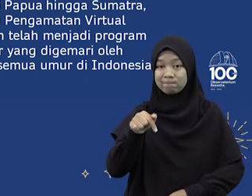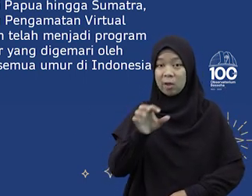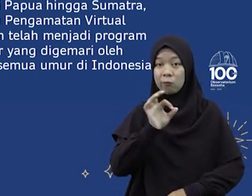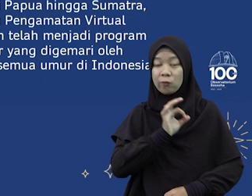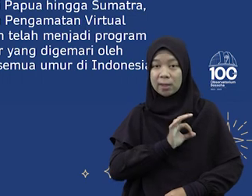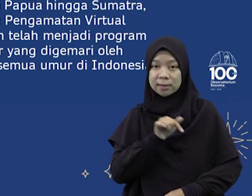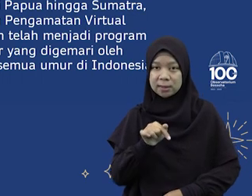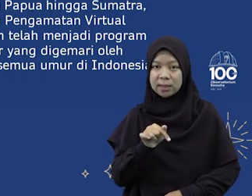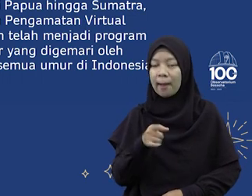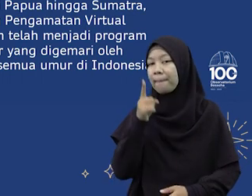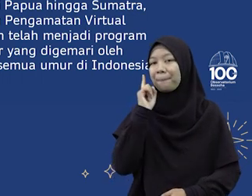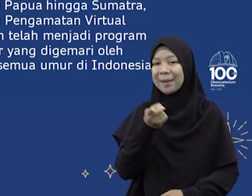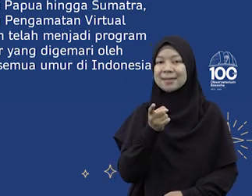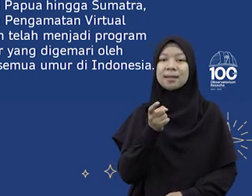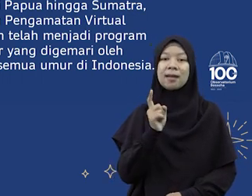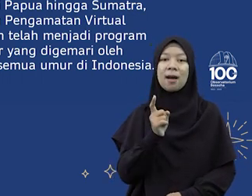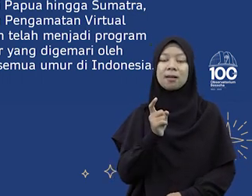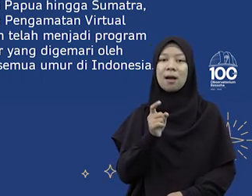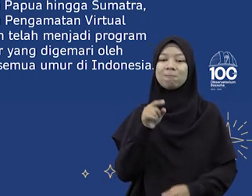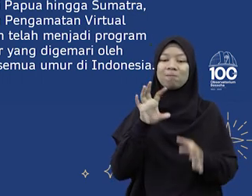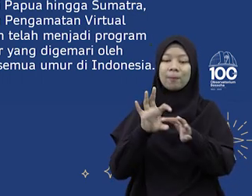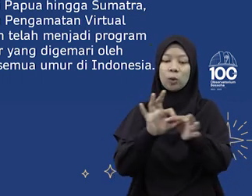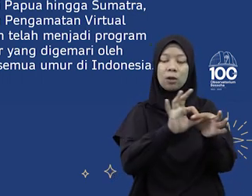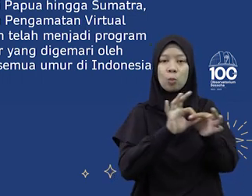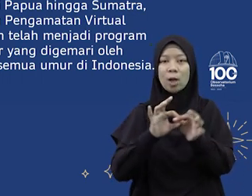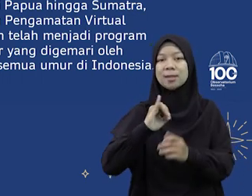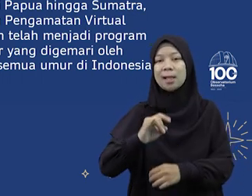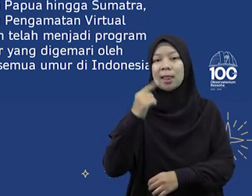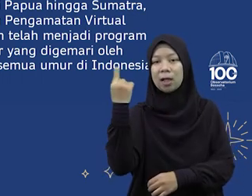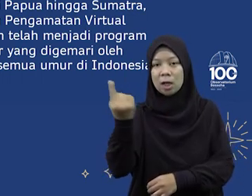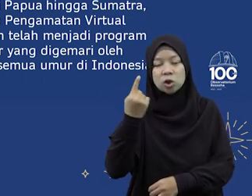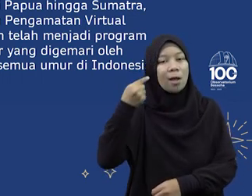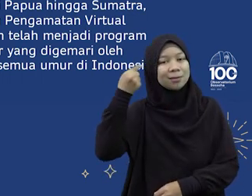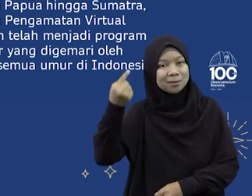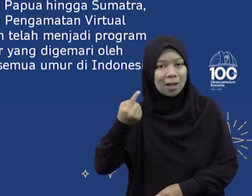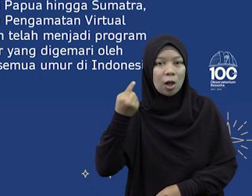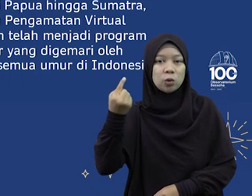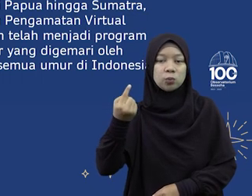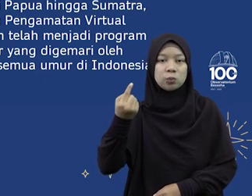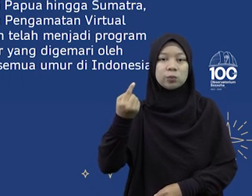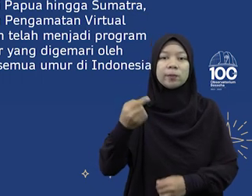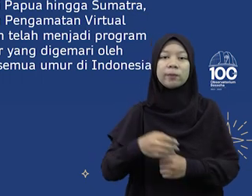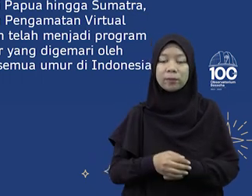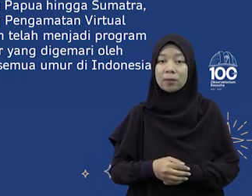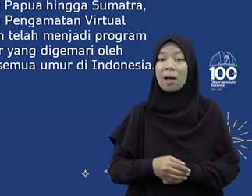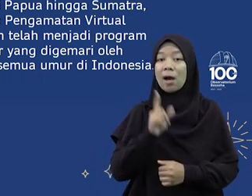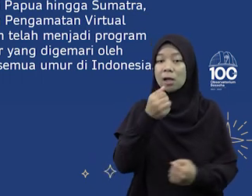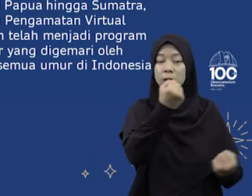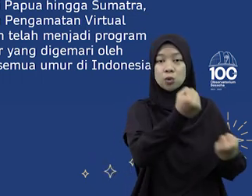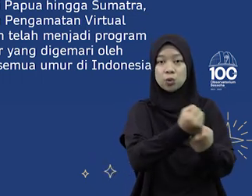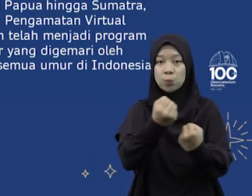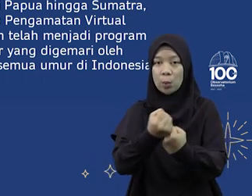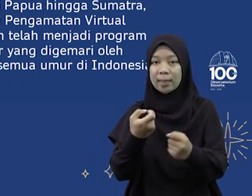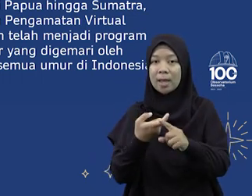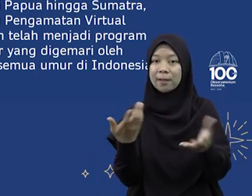seperti ini pasti di belakangnya ada kolaborasi internasional yang intensif dan ekstensif tentunya didukung oleh para